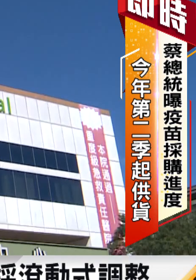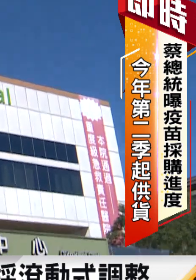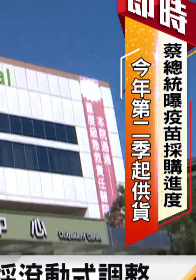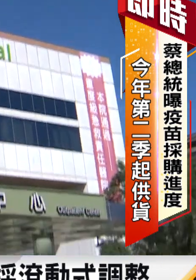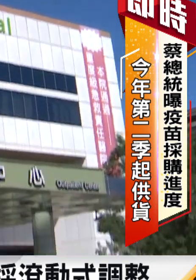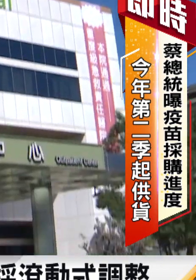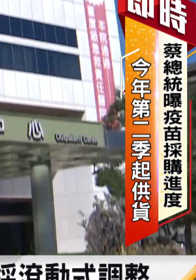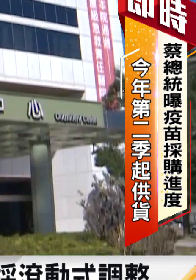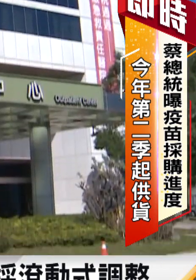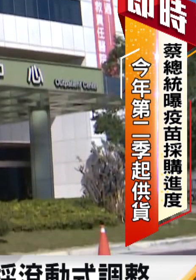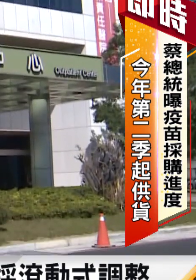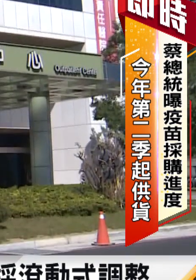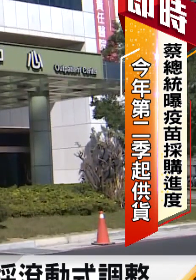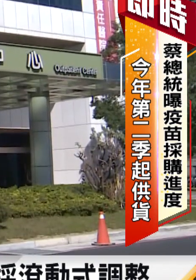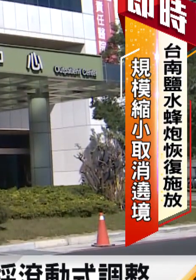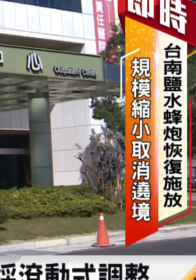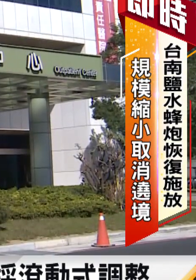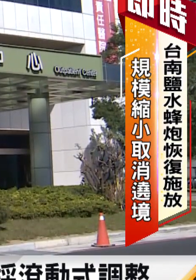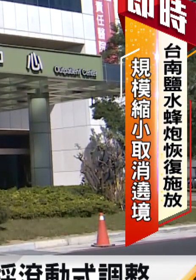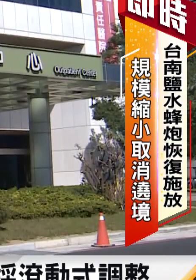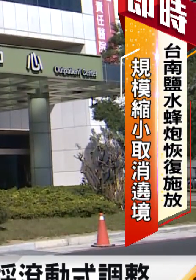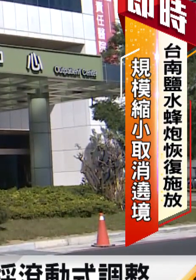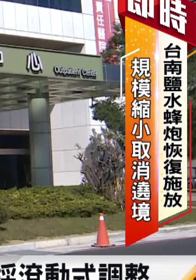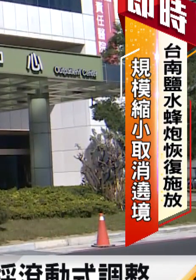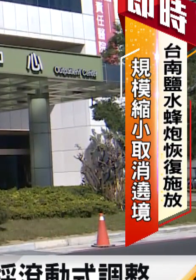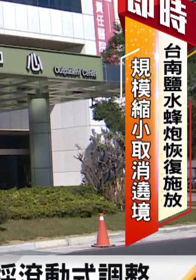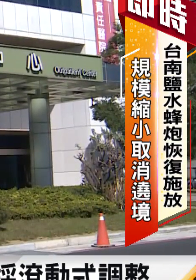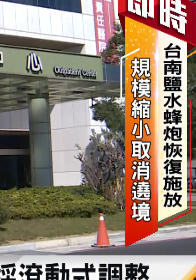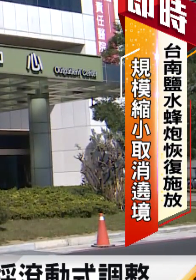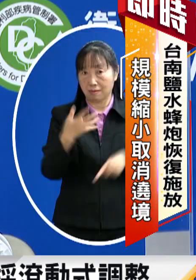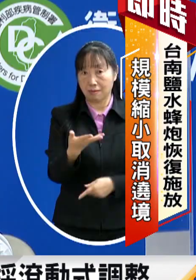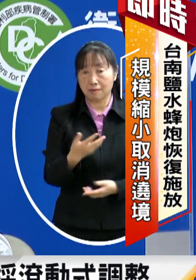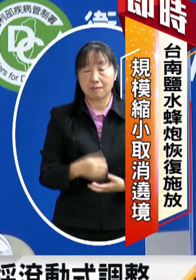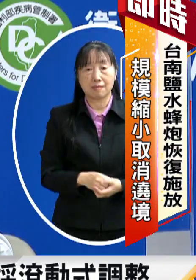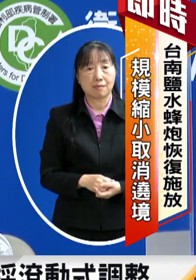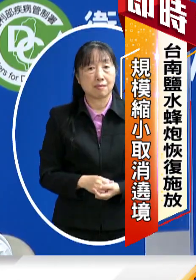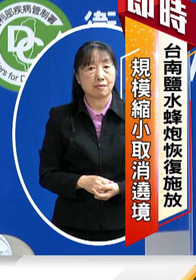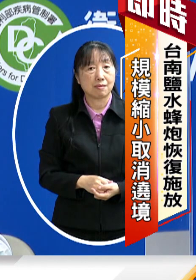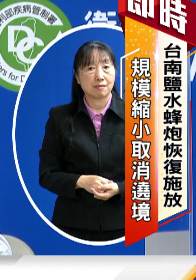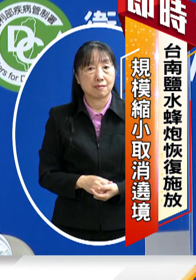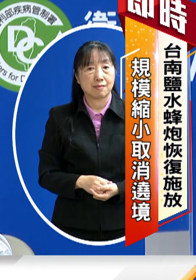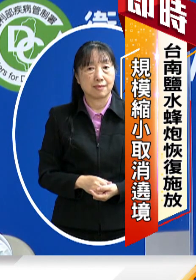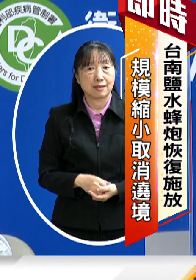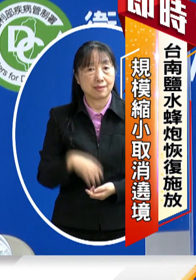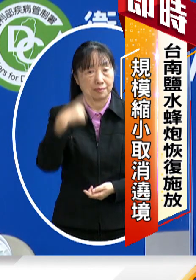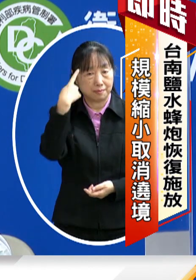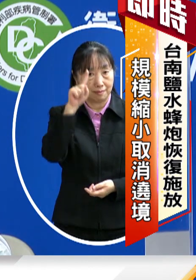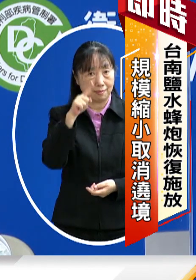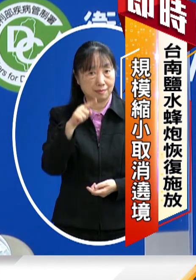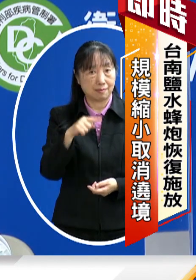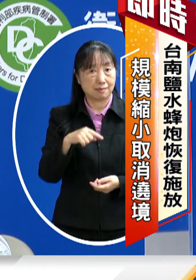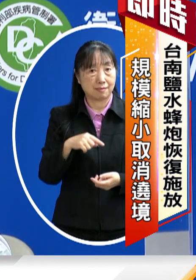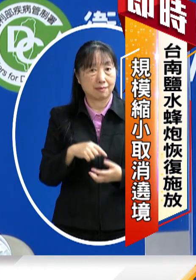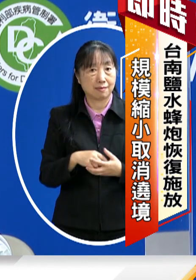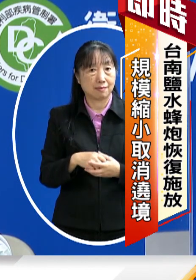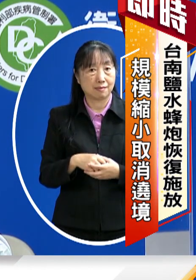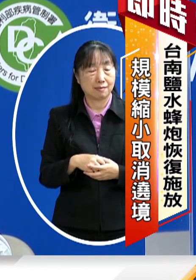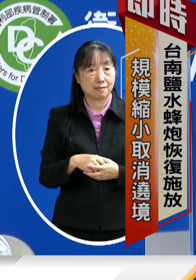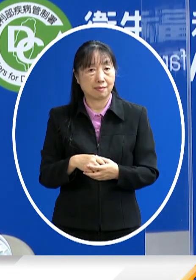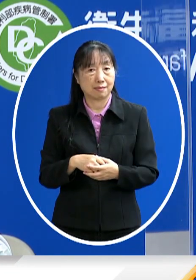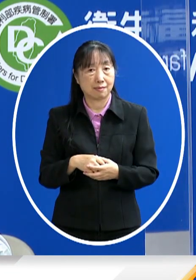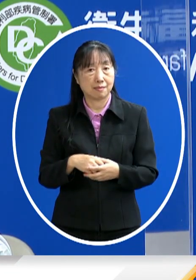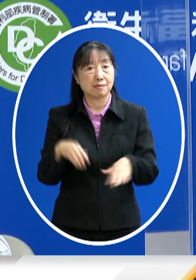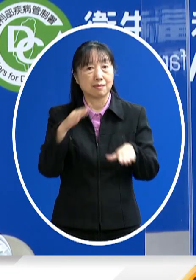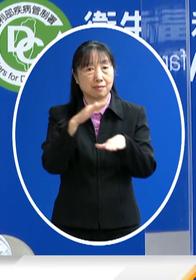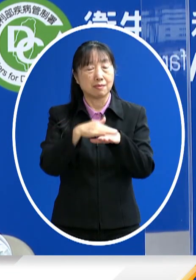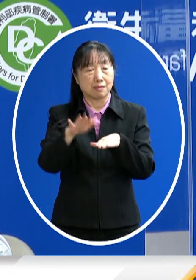况逐步开放，滚动式检讨，再逐渐放大量能。 明天开始应该是有一些还是会稍